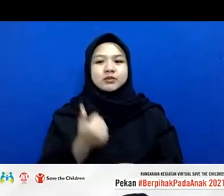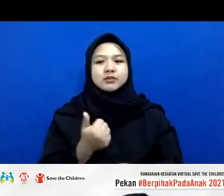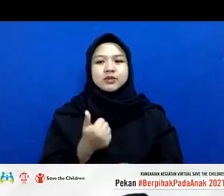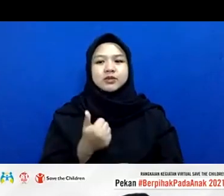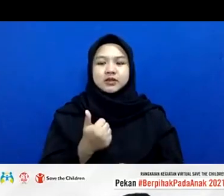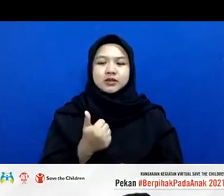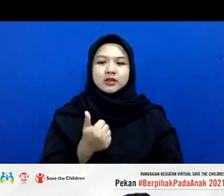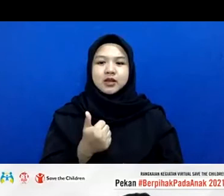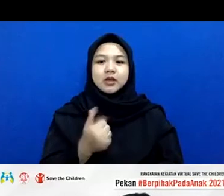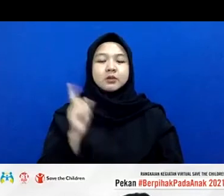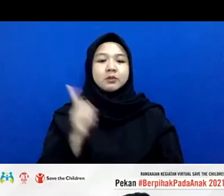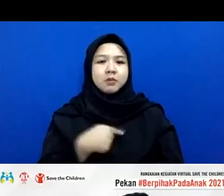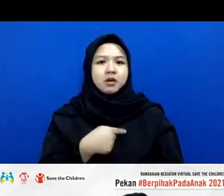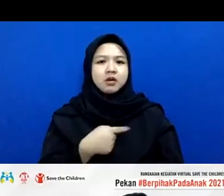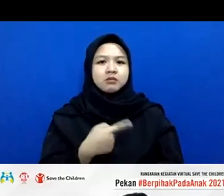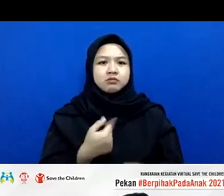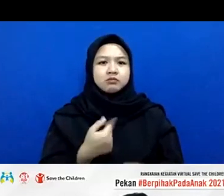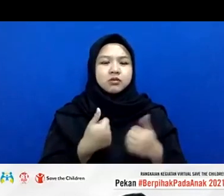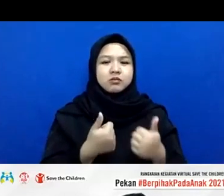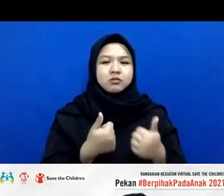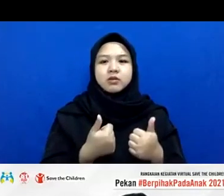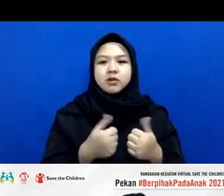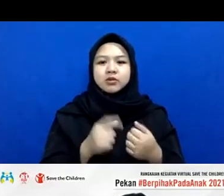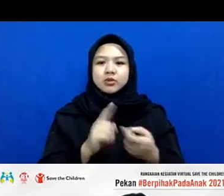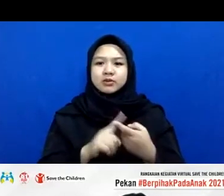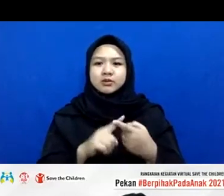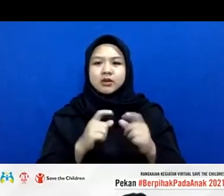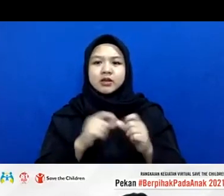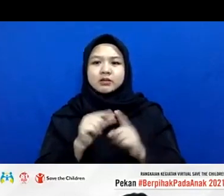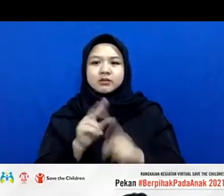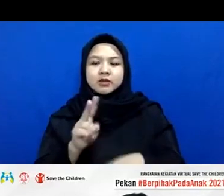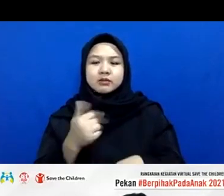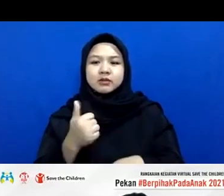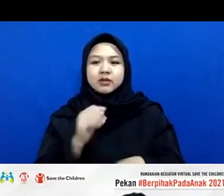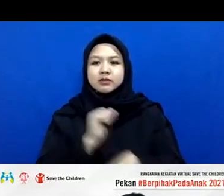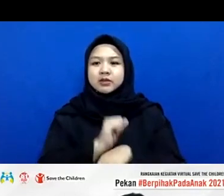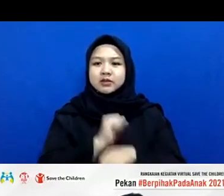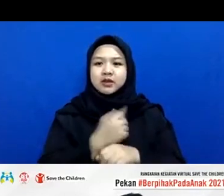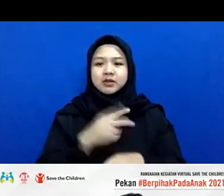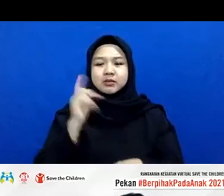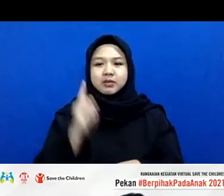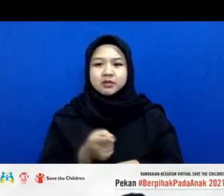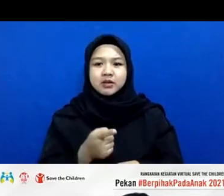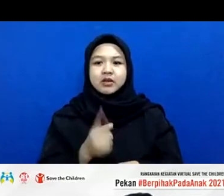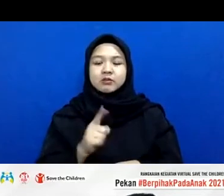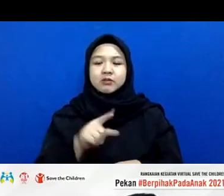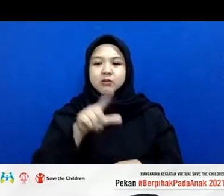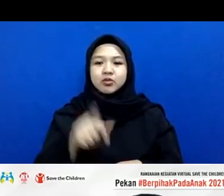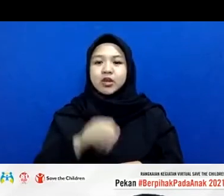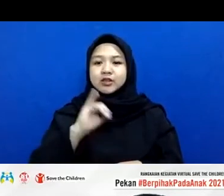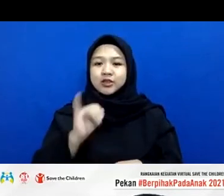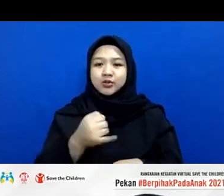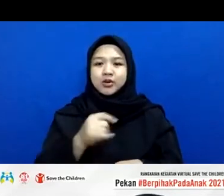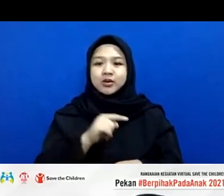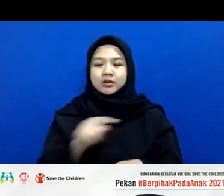bisa dipakai. Itu sangat membantu teman-teman supervisor bekerja, memastikan, karena dari bulan Januari sampai dengan